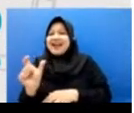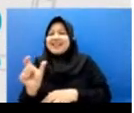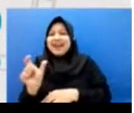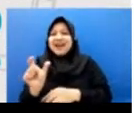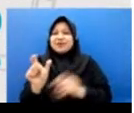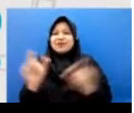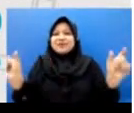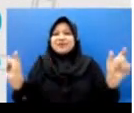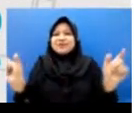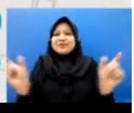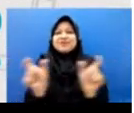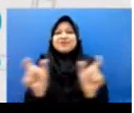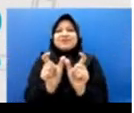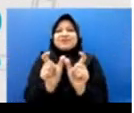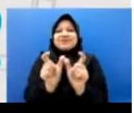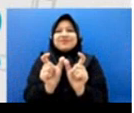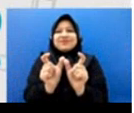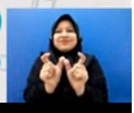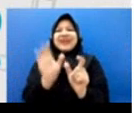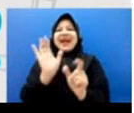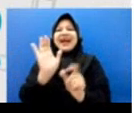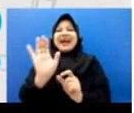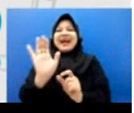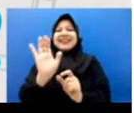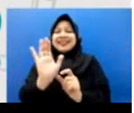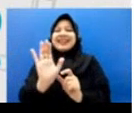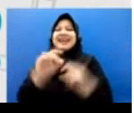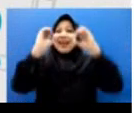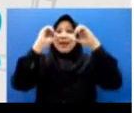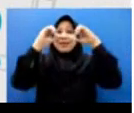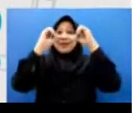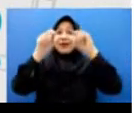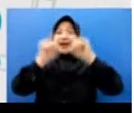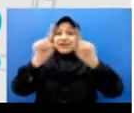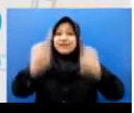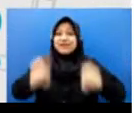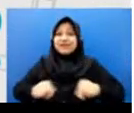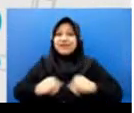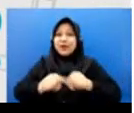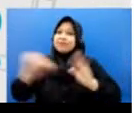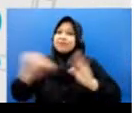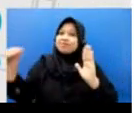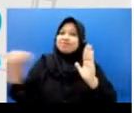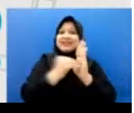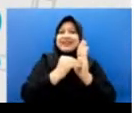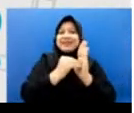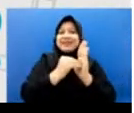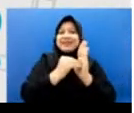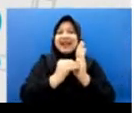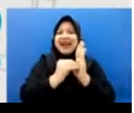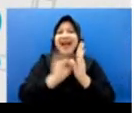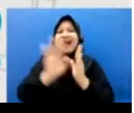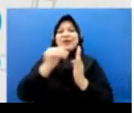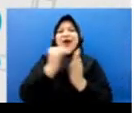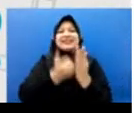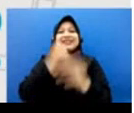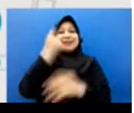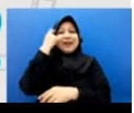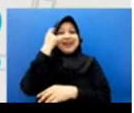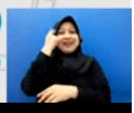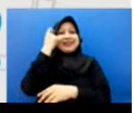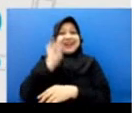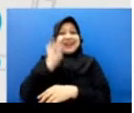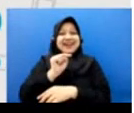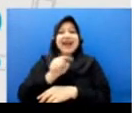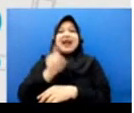akan disajut di Google Form sebagai hasil pembelajaran. Ketika ada siswa yang belum berhasil menjawab